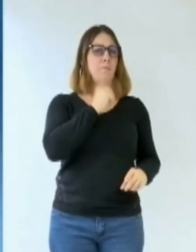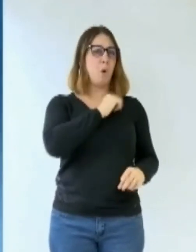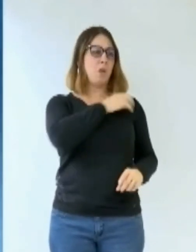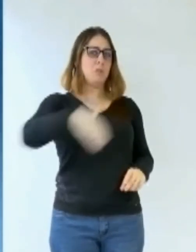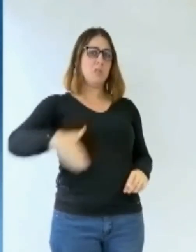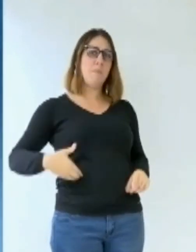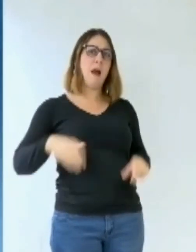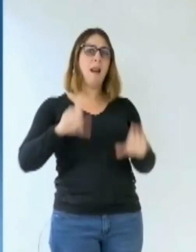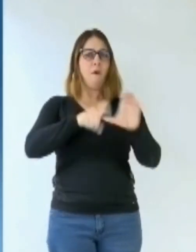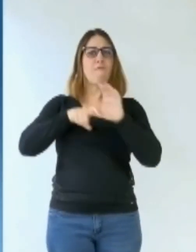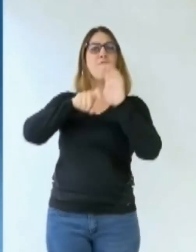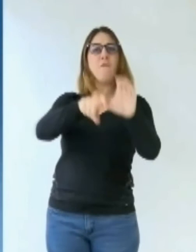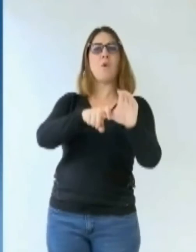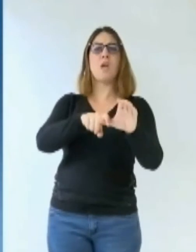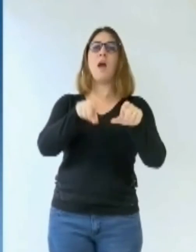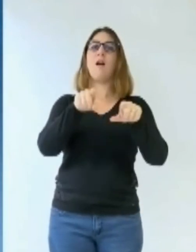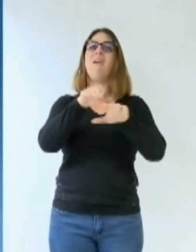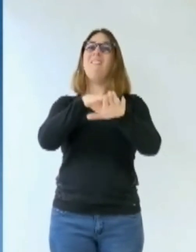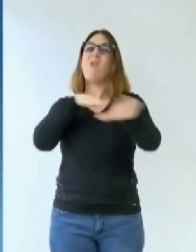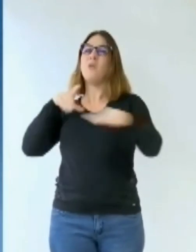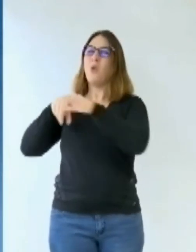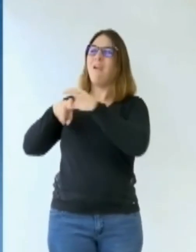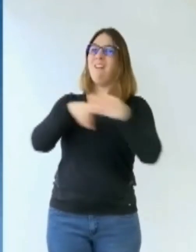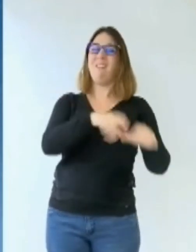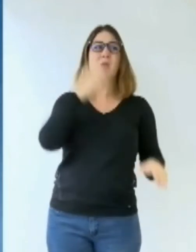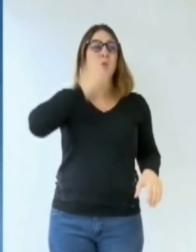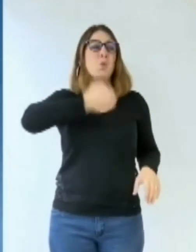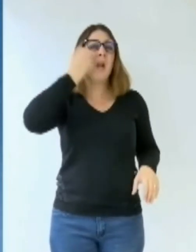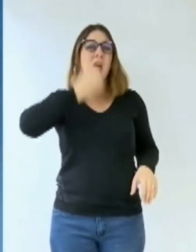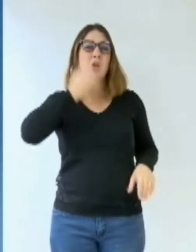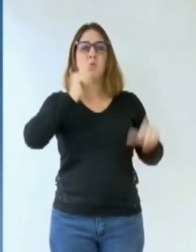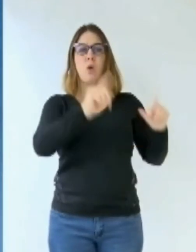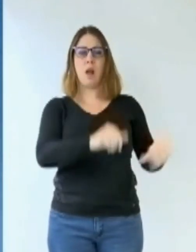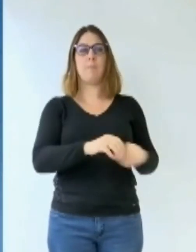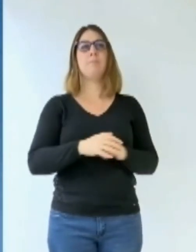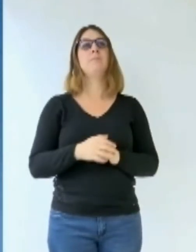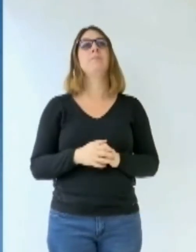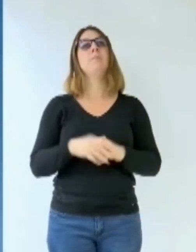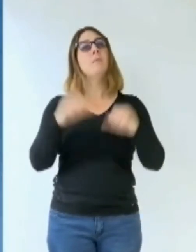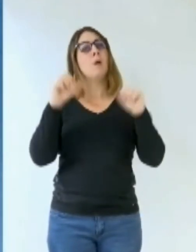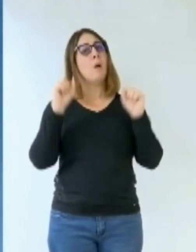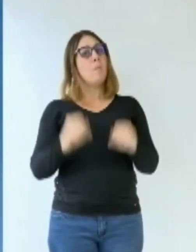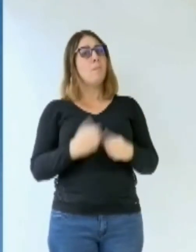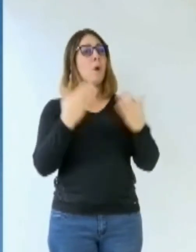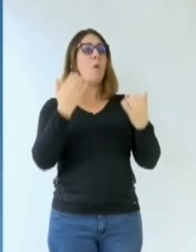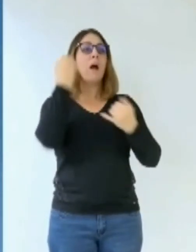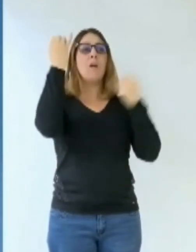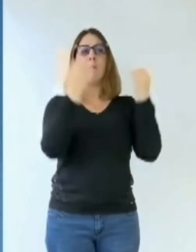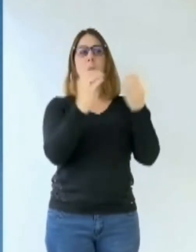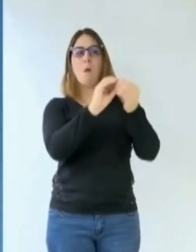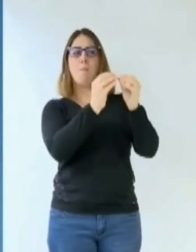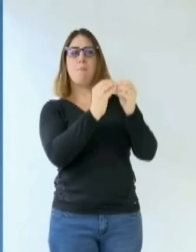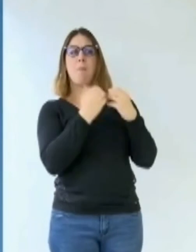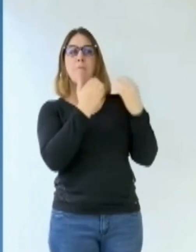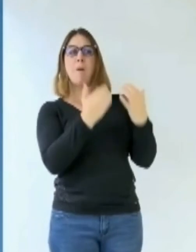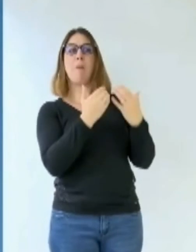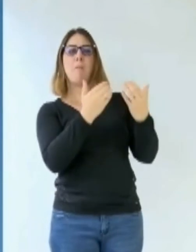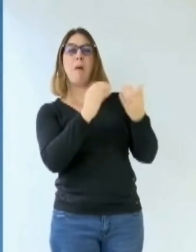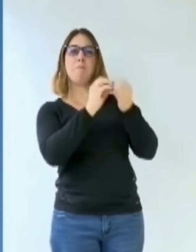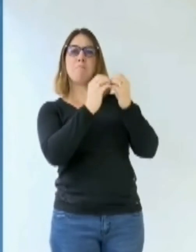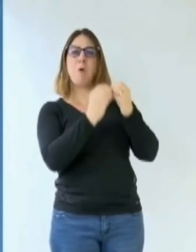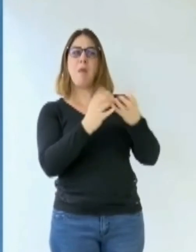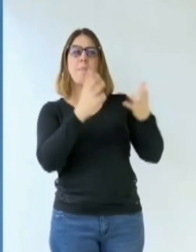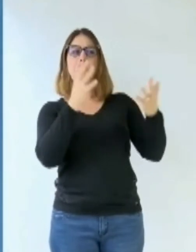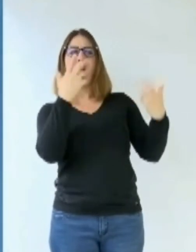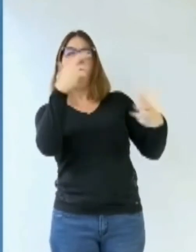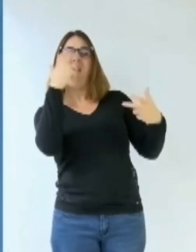et la fourrière sont confrontées chaque jour. De bénéficier aussi de la capacité de fermer les établissements posant des problèmes récurrents de tranquillité